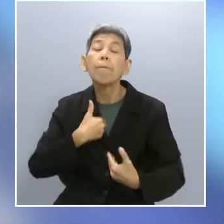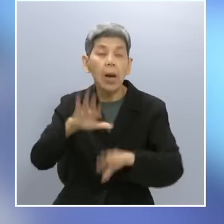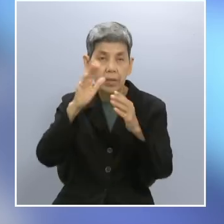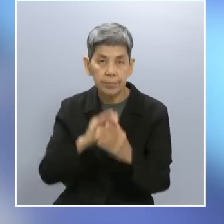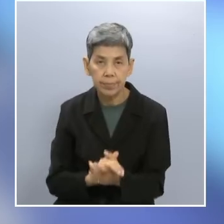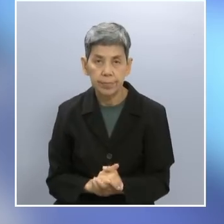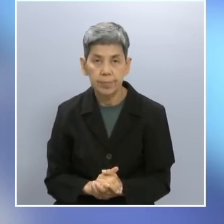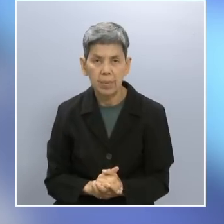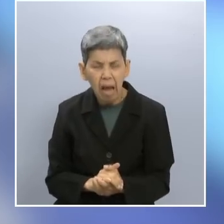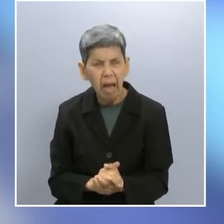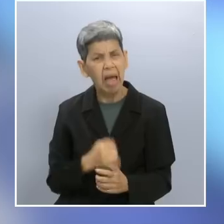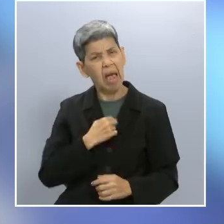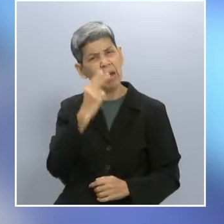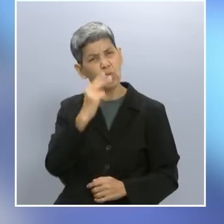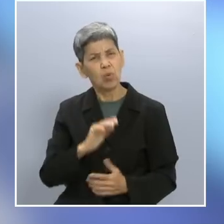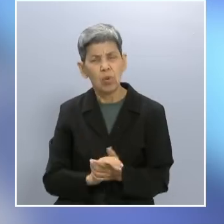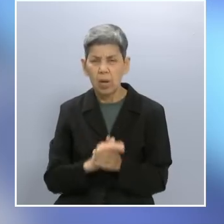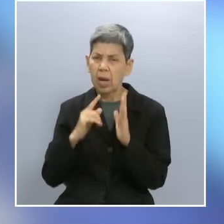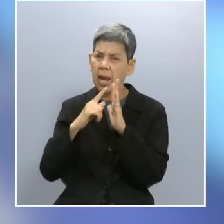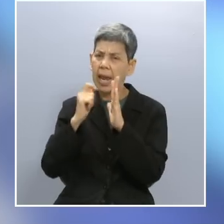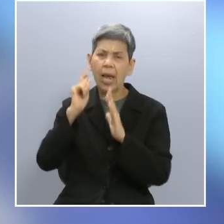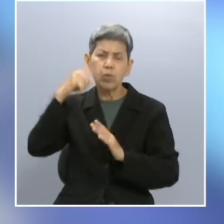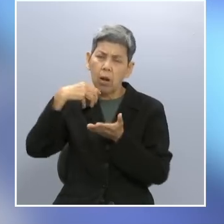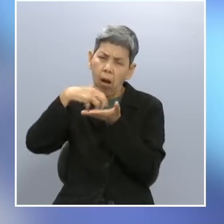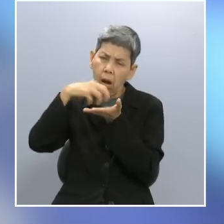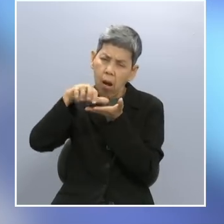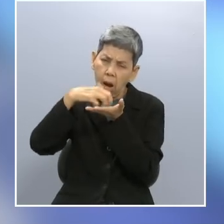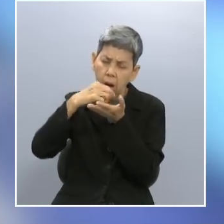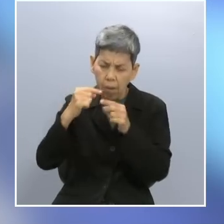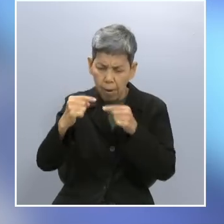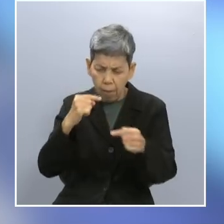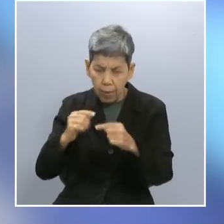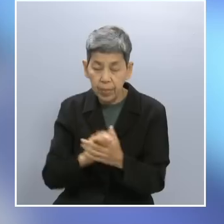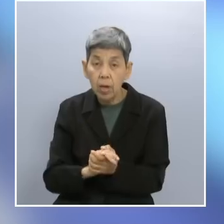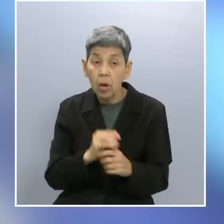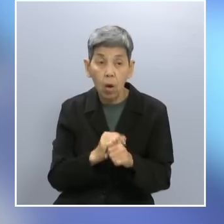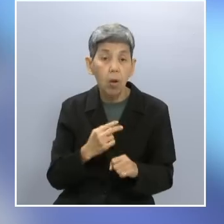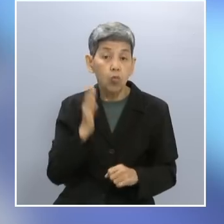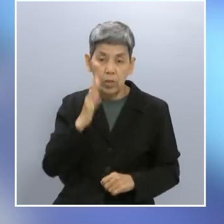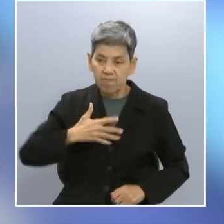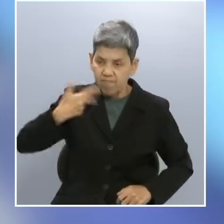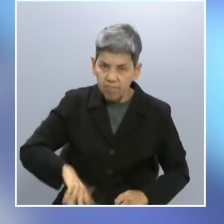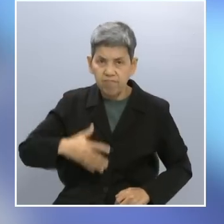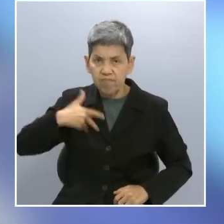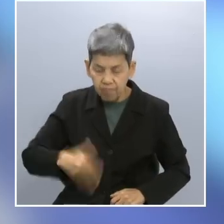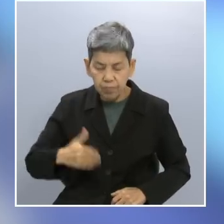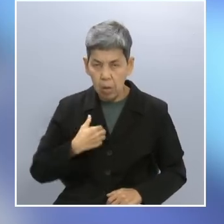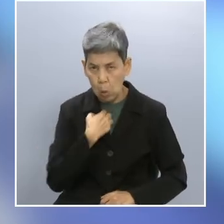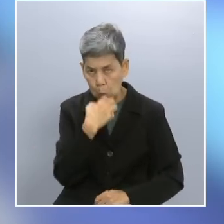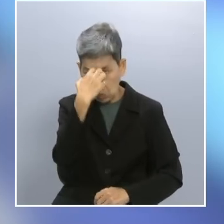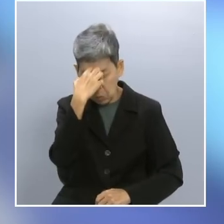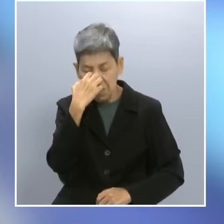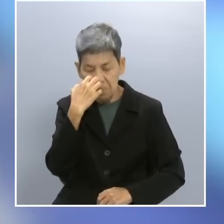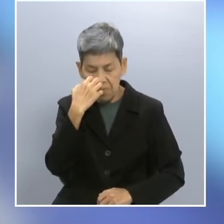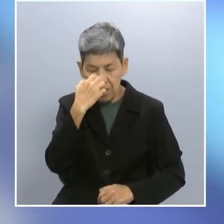ไปคือลักษณะเหมือนคุณเอเข้ามาเปิดไงเขาก็เปิดเรื่องนี้ทางฝั่งของจักรกลเขาก็ไม่พอใจก็โกรธที่คุณผู้ชมครับ